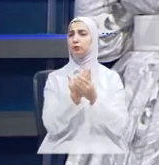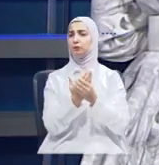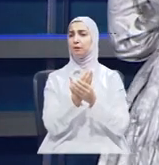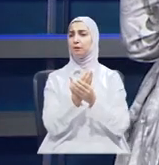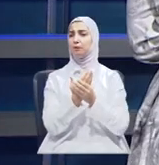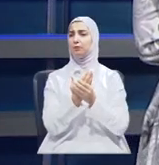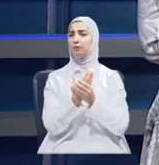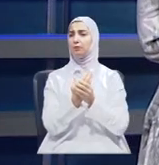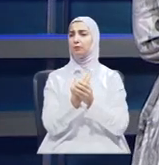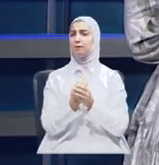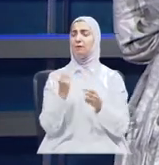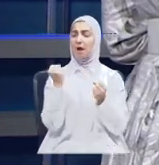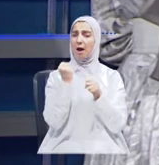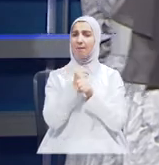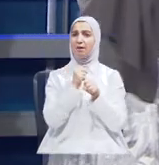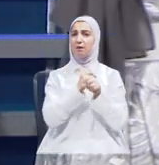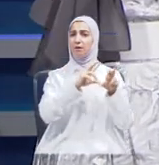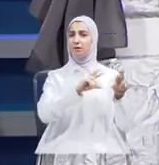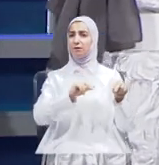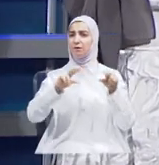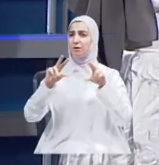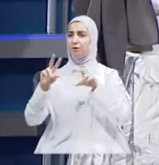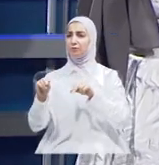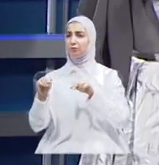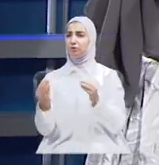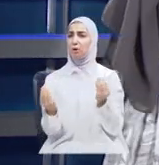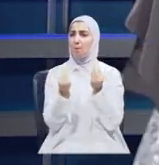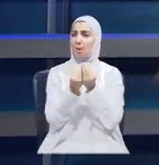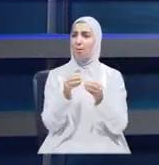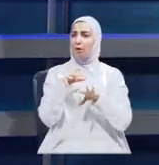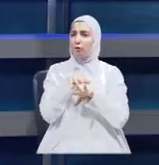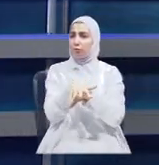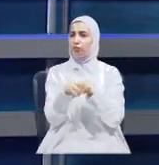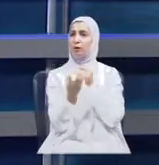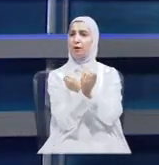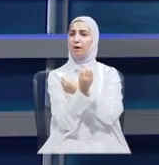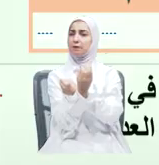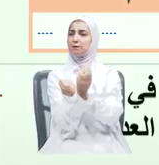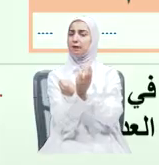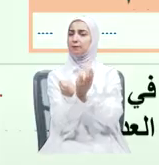فحاول الاقتداء بالإنجازات الأوروبية في عدة ميادين، ومنها التعليم